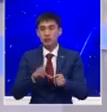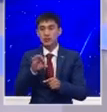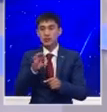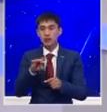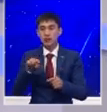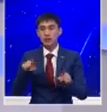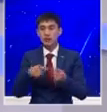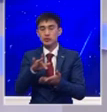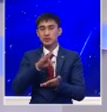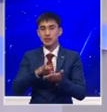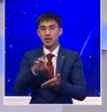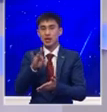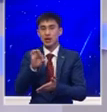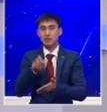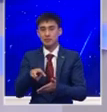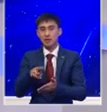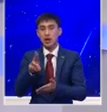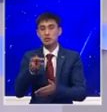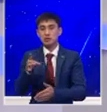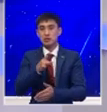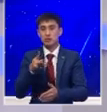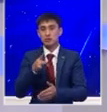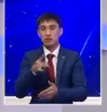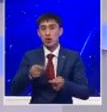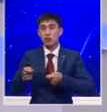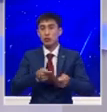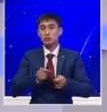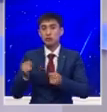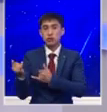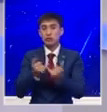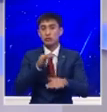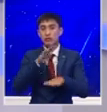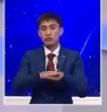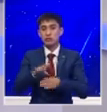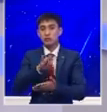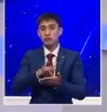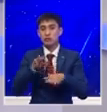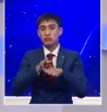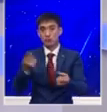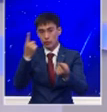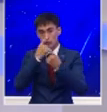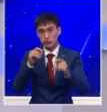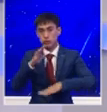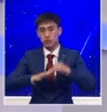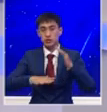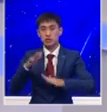реабилитационном центре Рахим карасайского района под руководством благотворительного фонда в центре прошёл